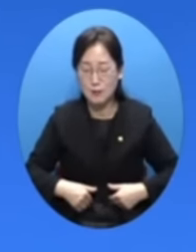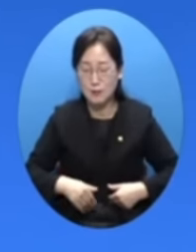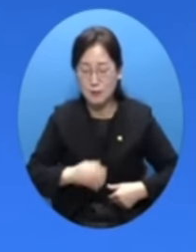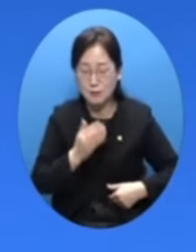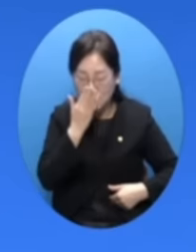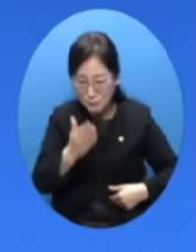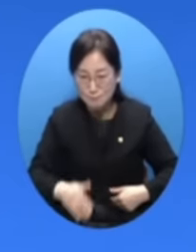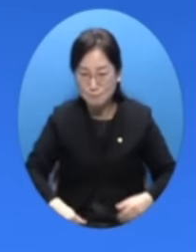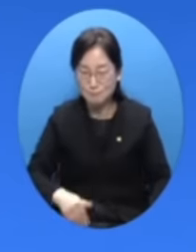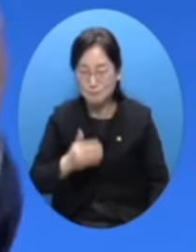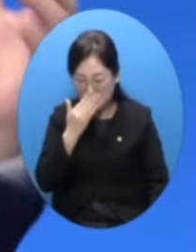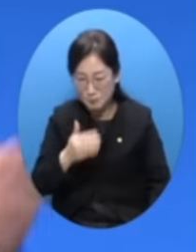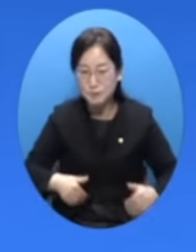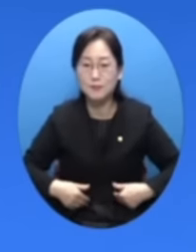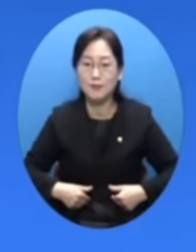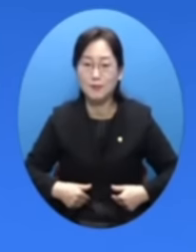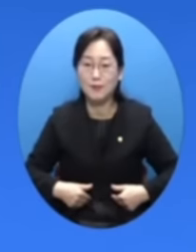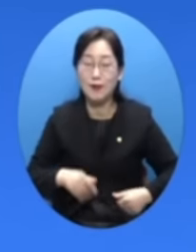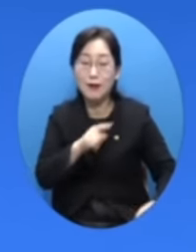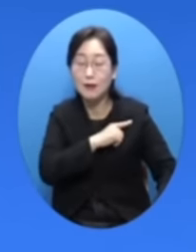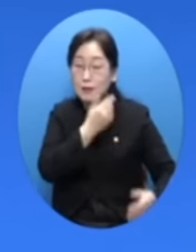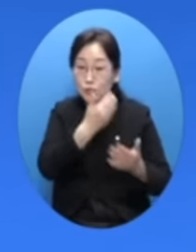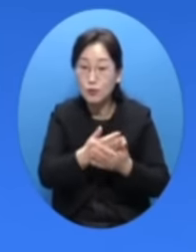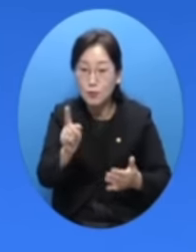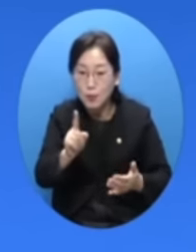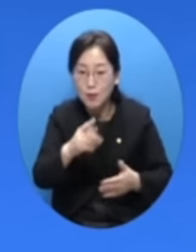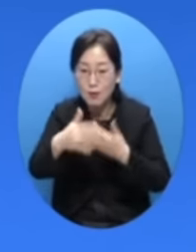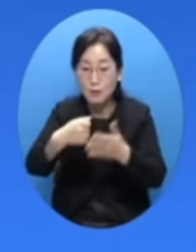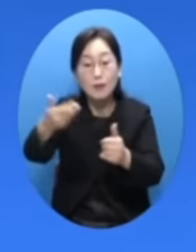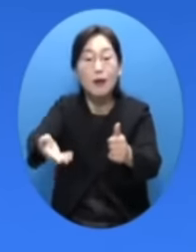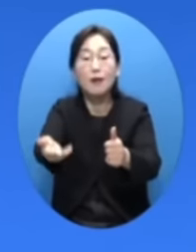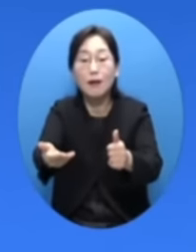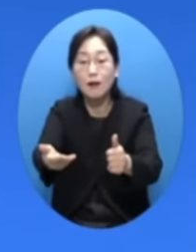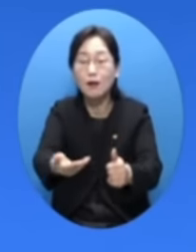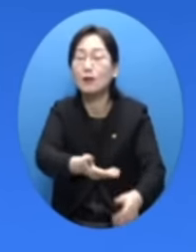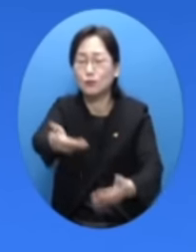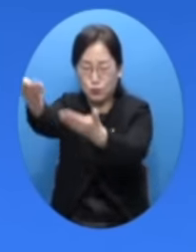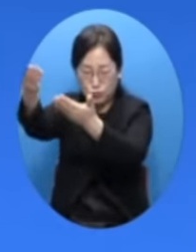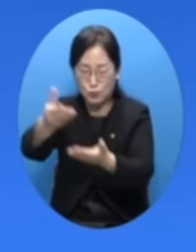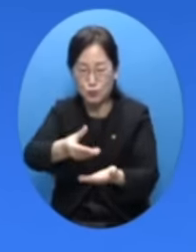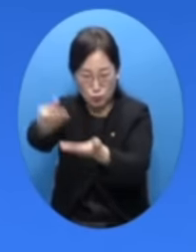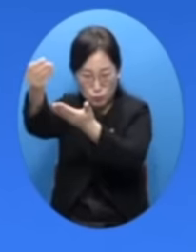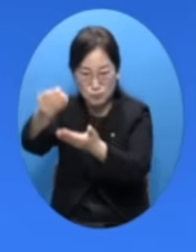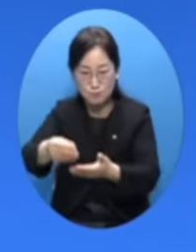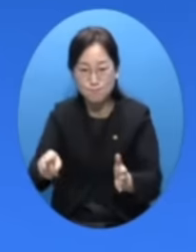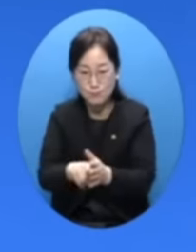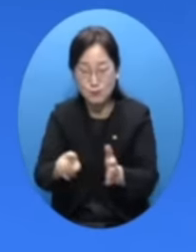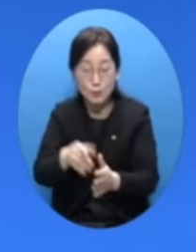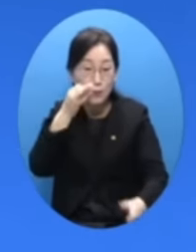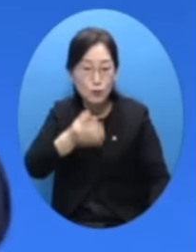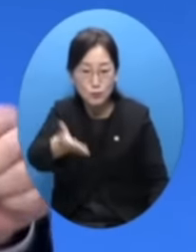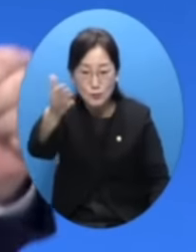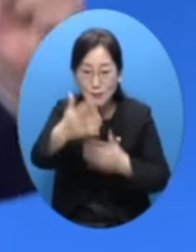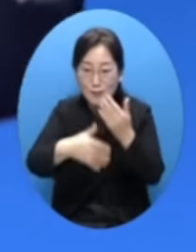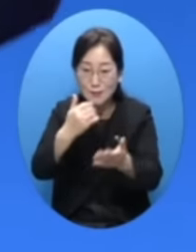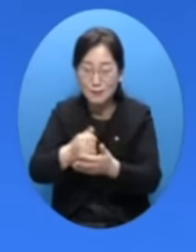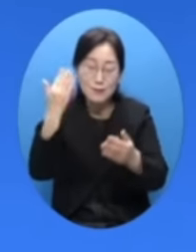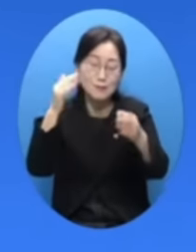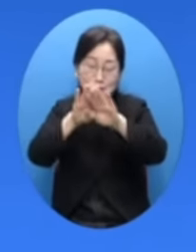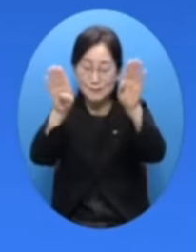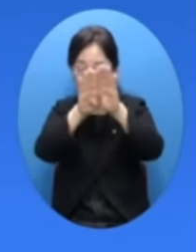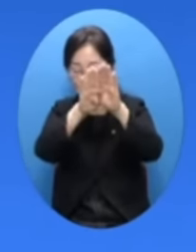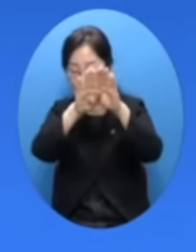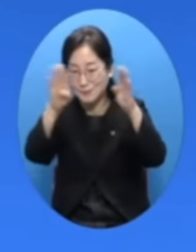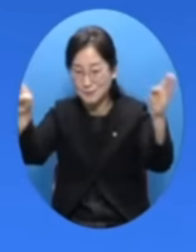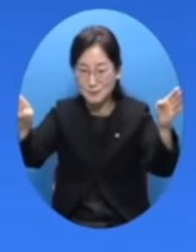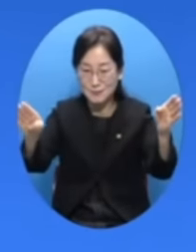낮아져야 됩니다. 가장 소중한 것이라도 하나님이 내놓으라면 내놓을 수 있는 그 믿음을 보일 때 하나님께서 하늘에 물려시다 쌀 것